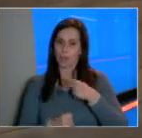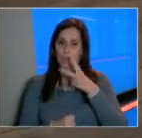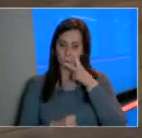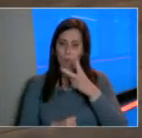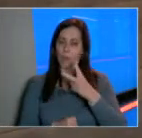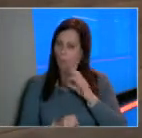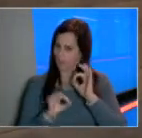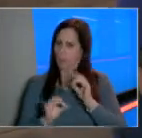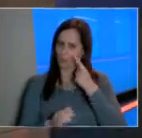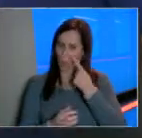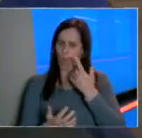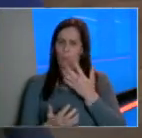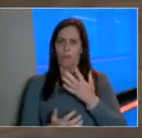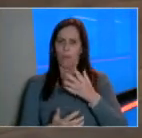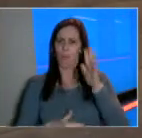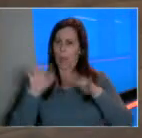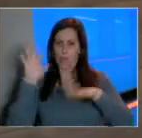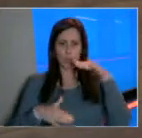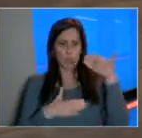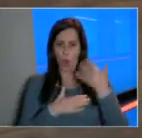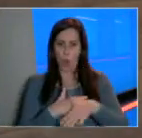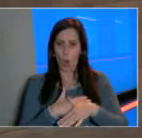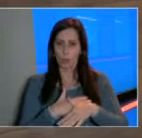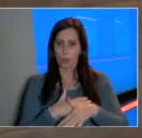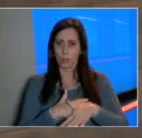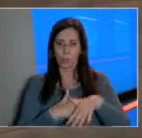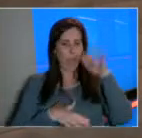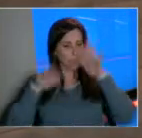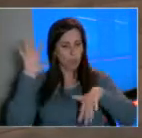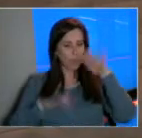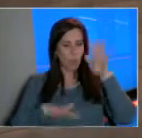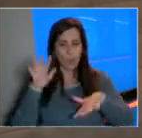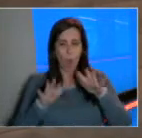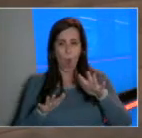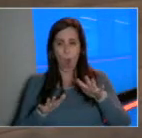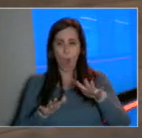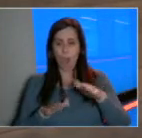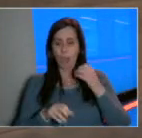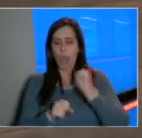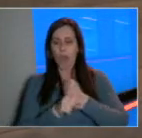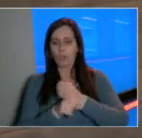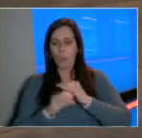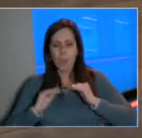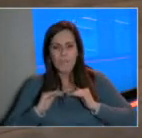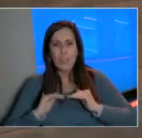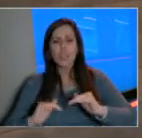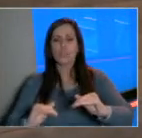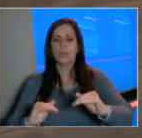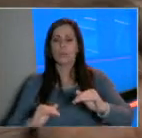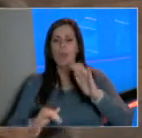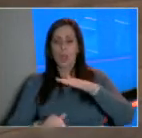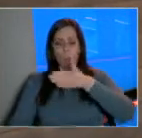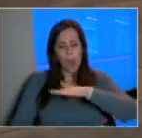ועד למשל בגשם האחרון, הסופות זיפטו שם כבישים שהיו